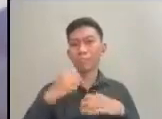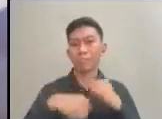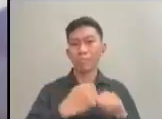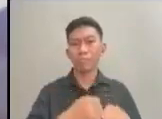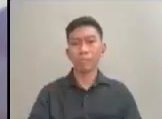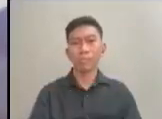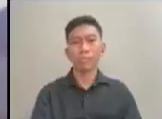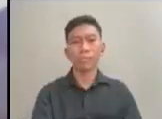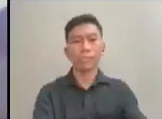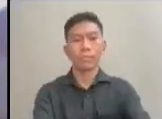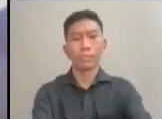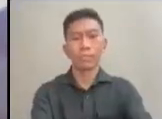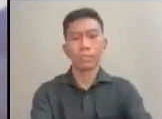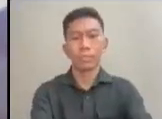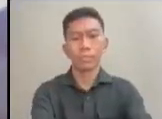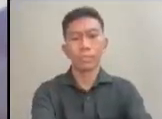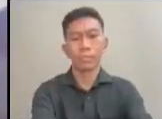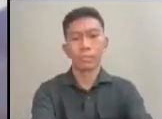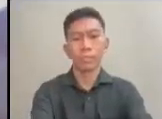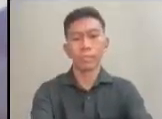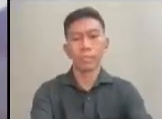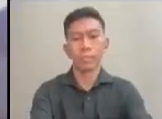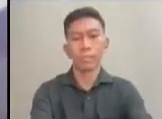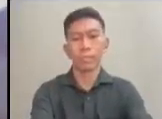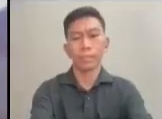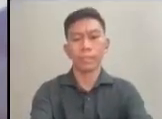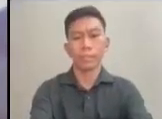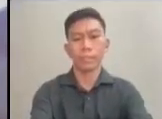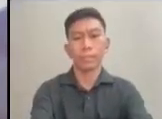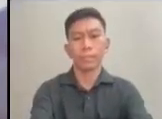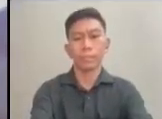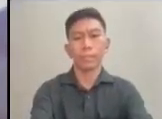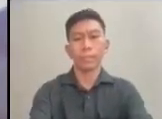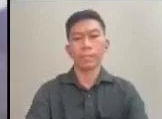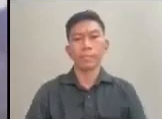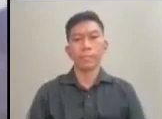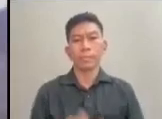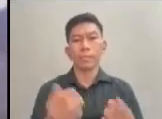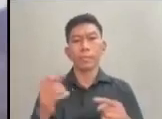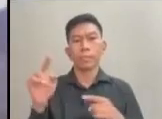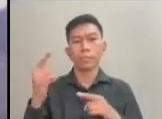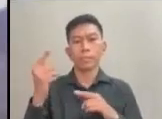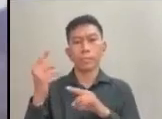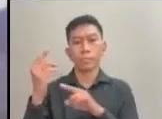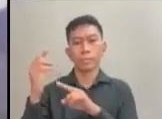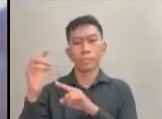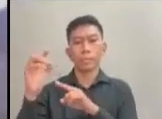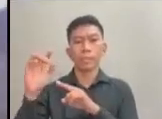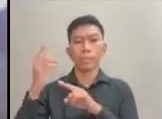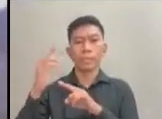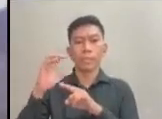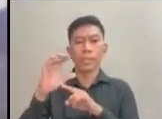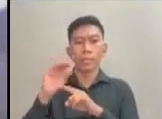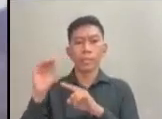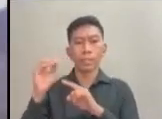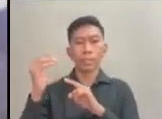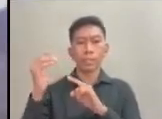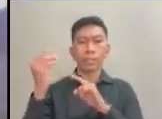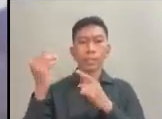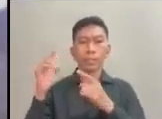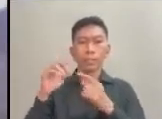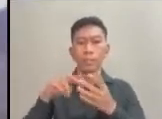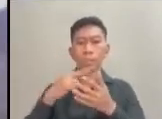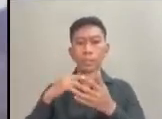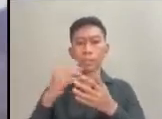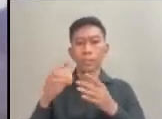Binigyang diin ng National Irrigation Administration o NIA ang kahalagahan po ng Masaganang Rice Industry Development Program na inaprubahan